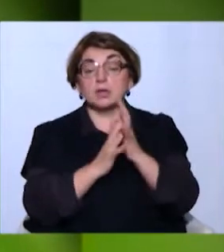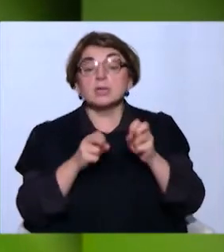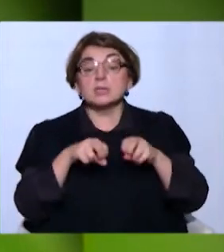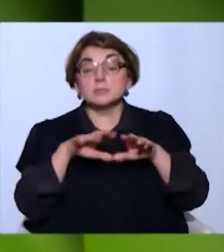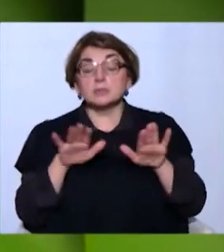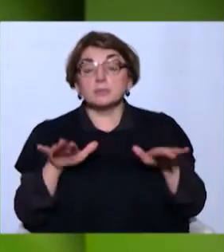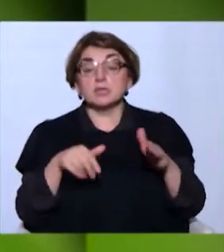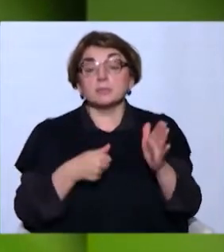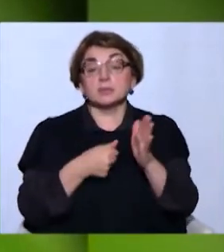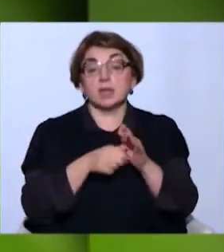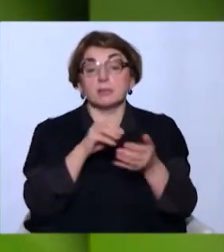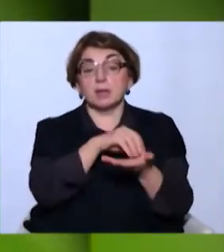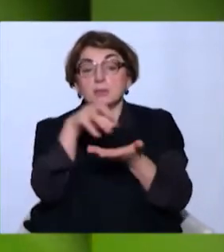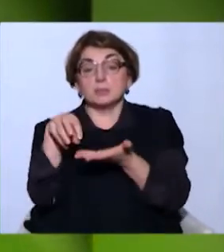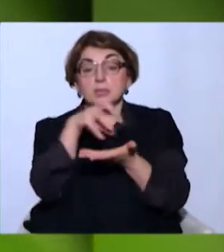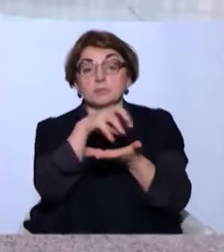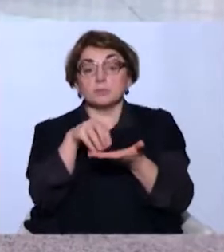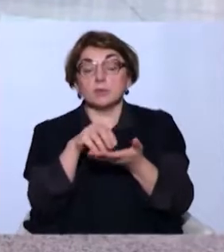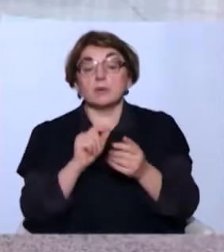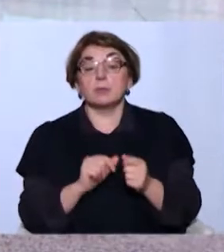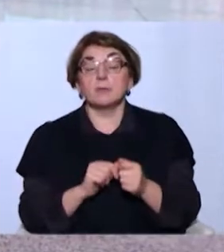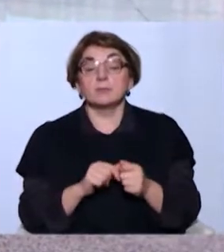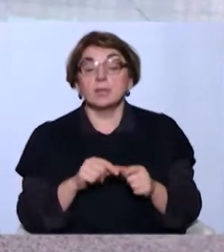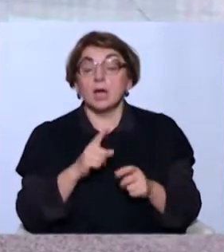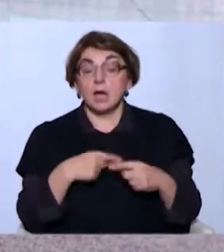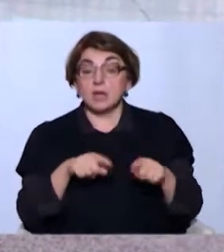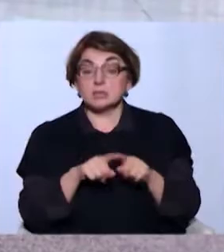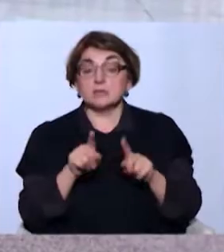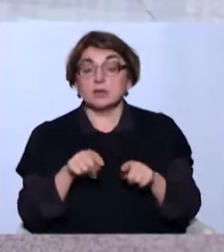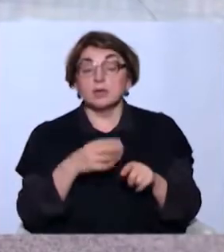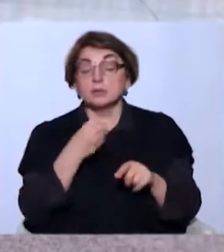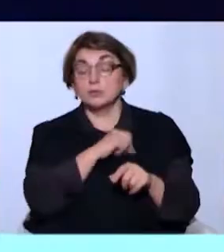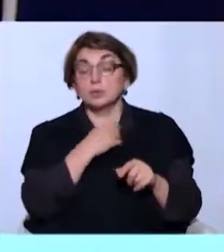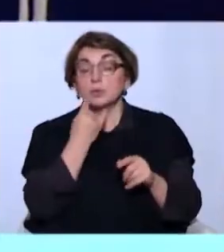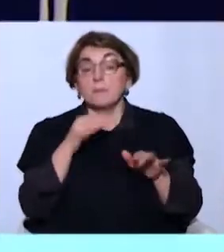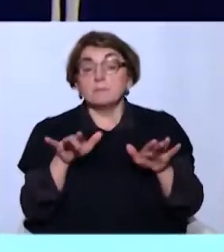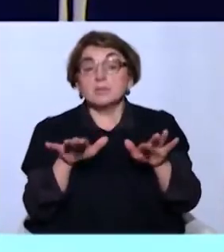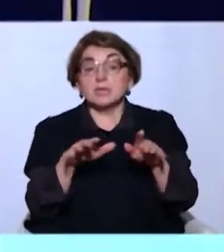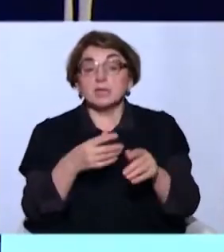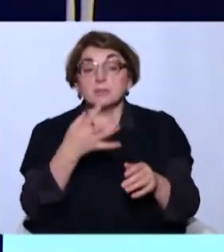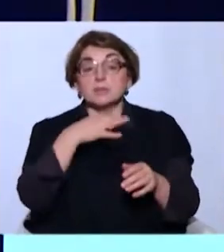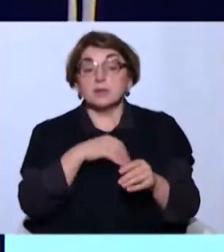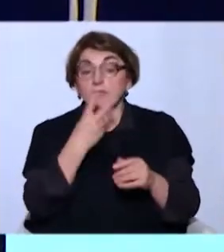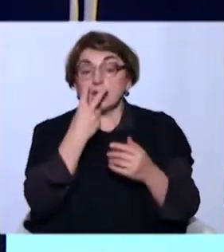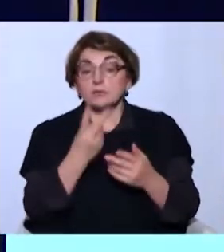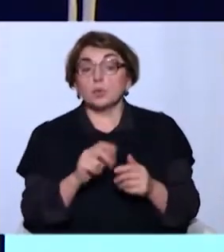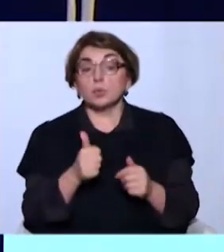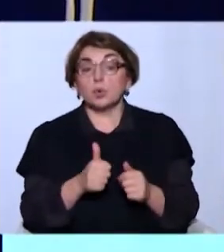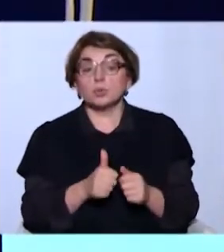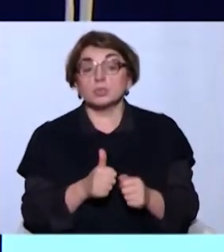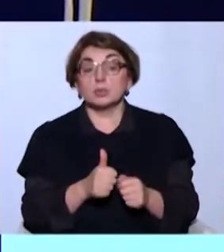იმტვერება. გარდა ამისა, მწერები სარგებლობა შეიძლება განვიხილოთ,